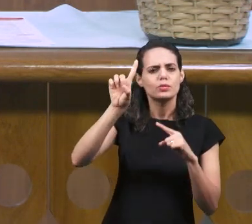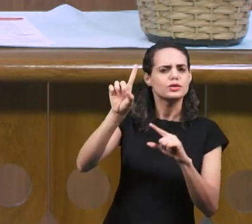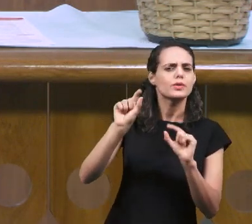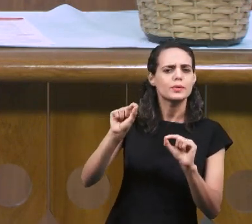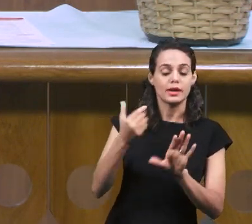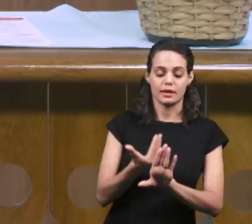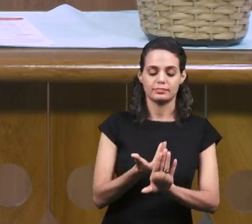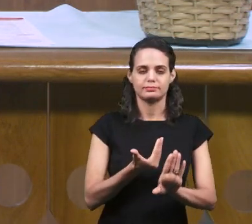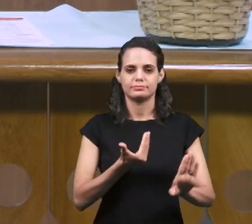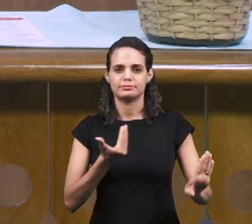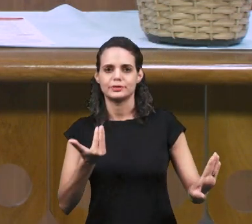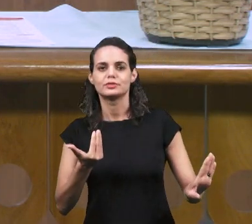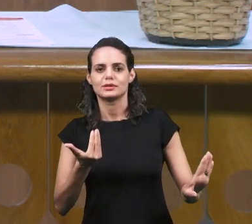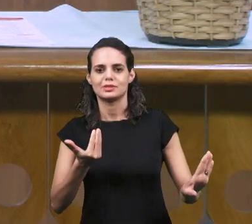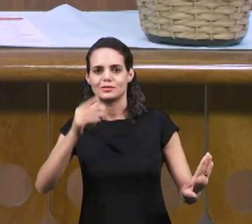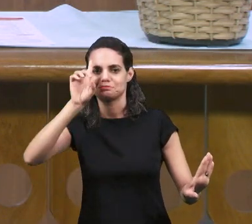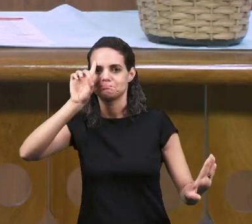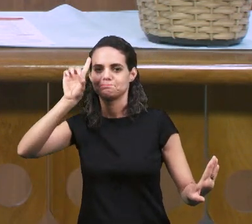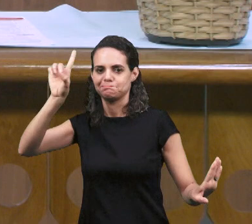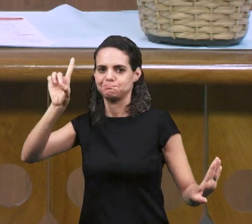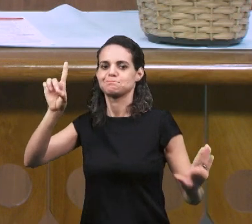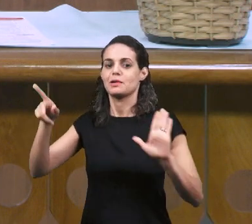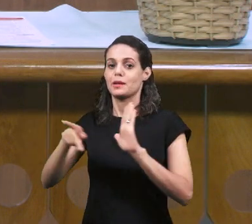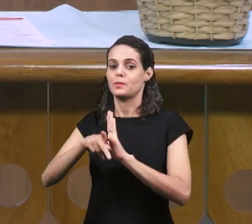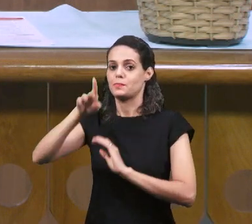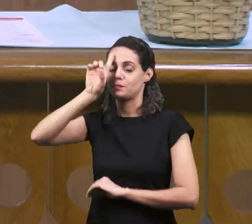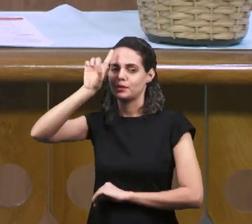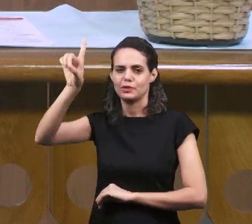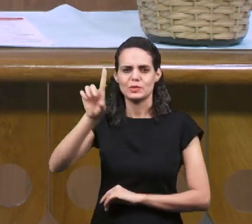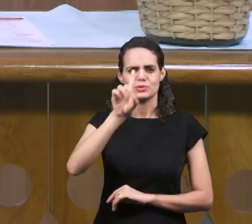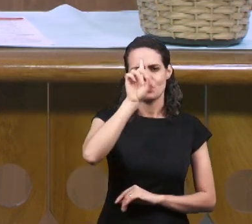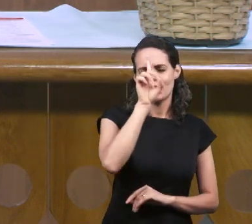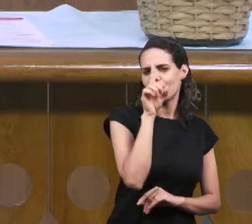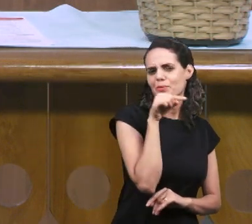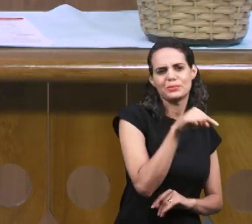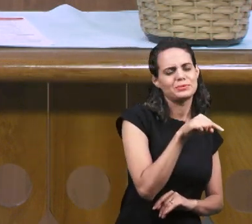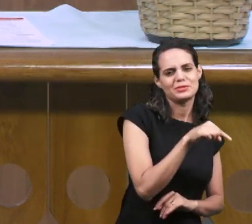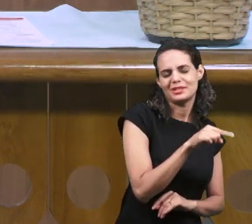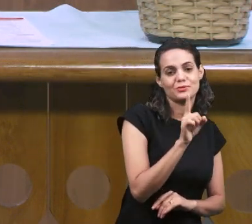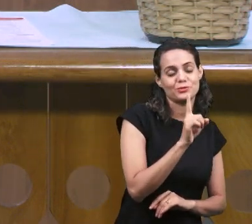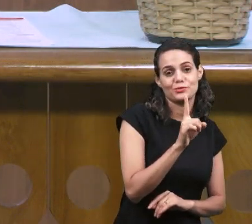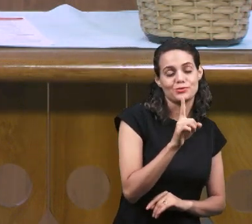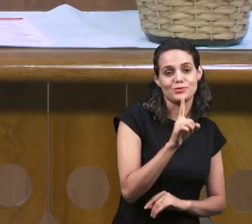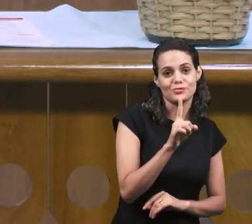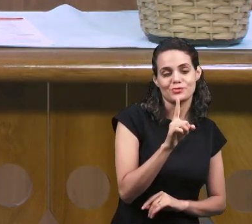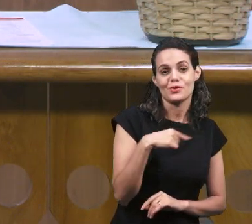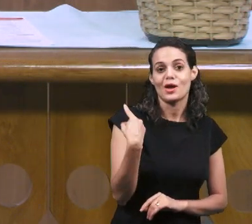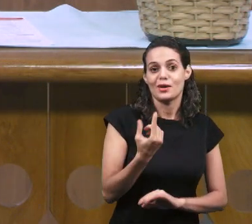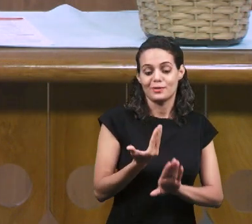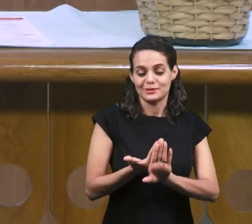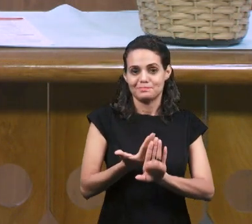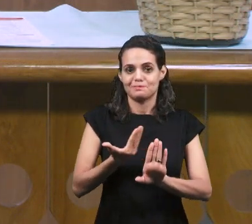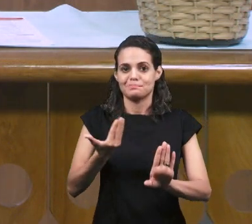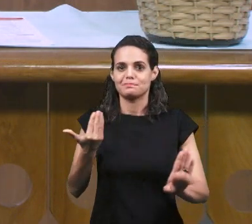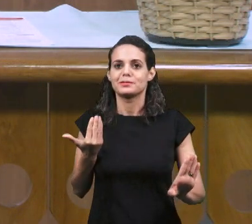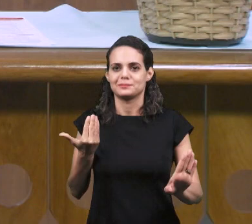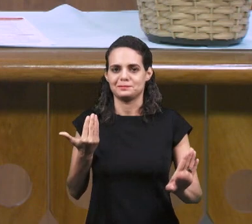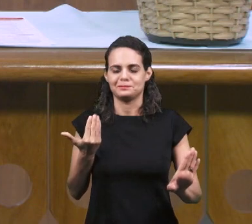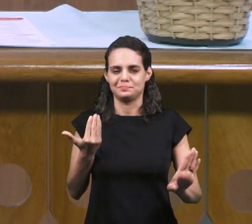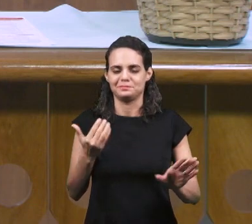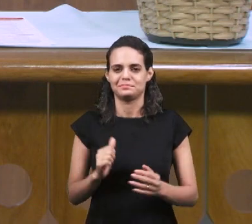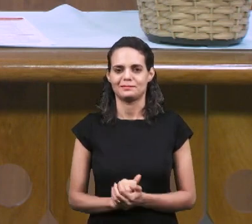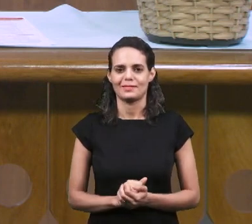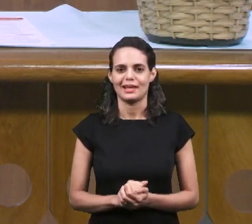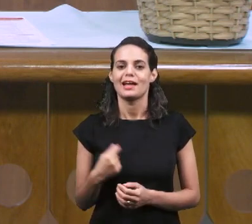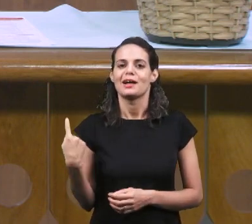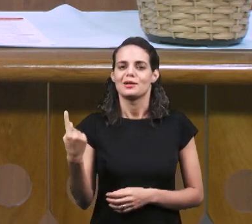la sanctification, l'homme qui sanctifie le jour, ce n'est pas le jour qui sanctifie l'homme. Et la compréhension que le